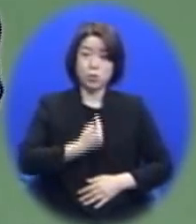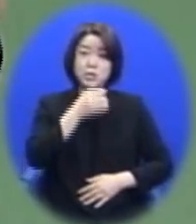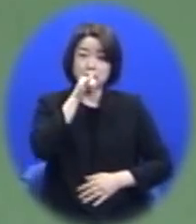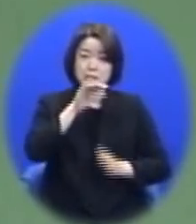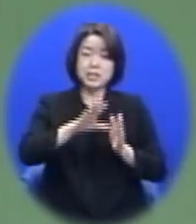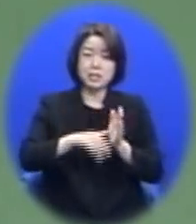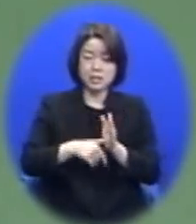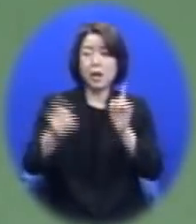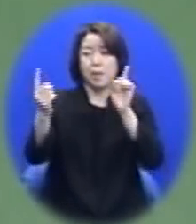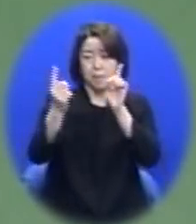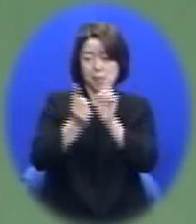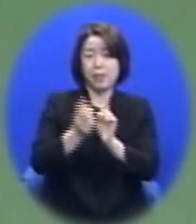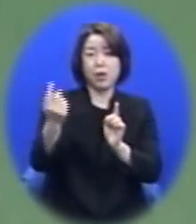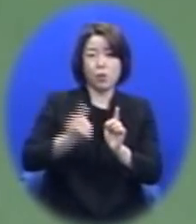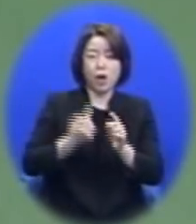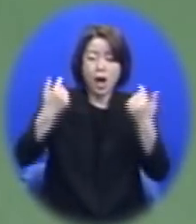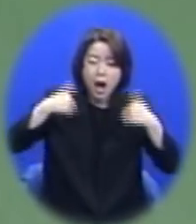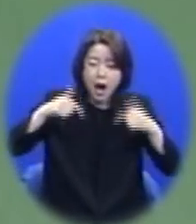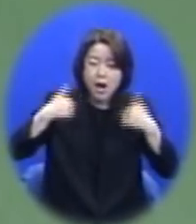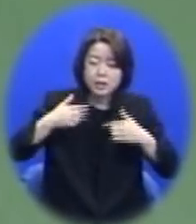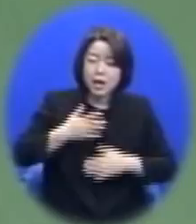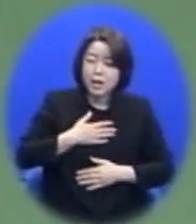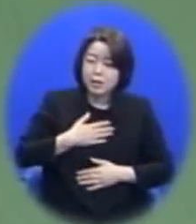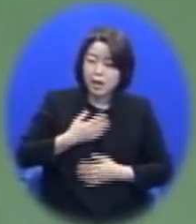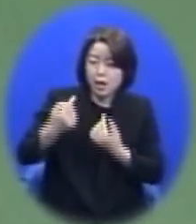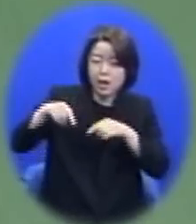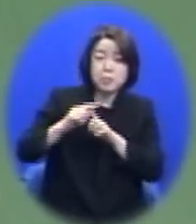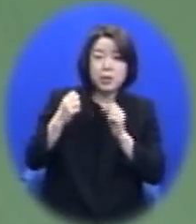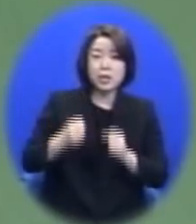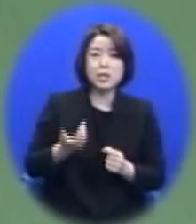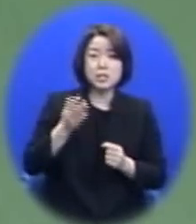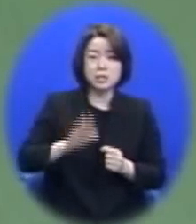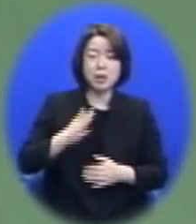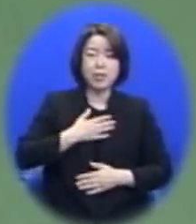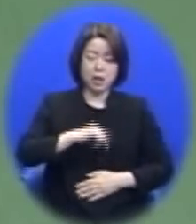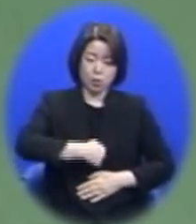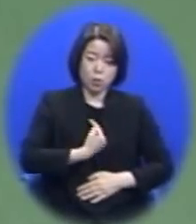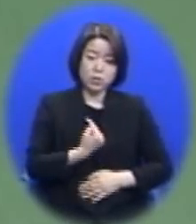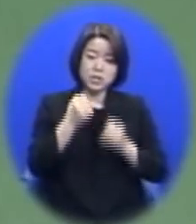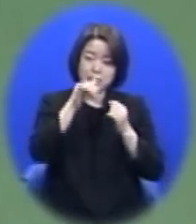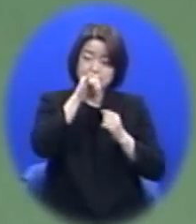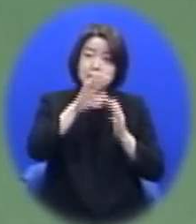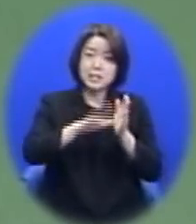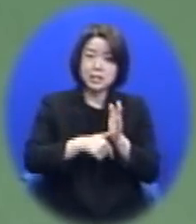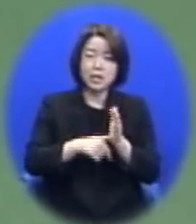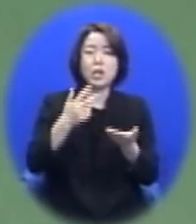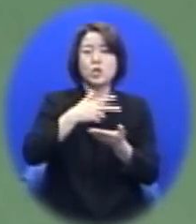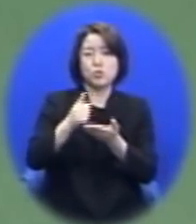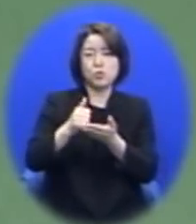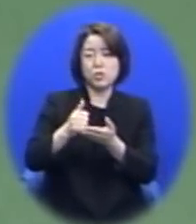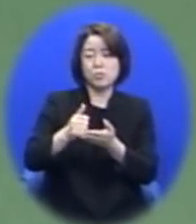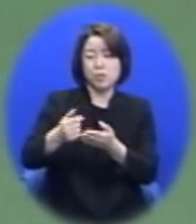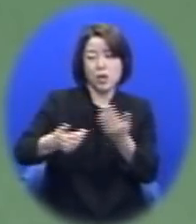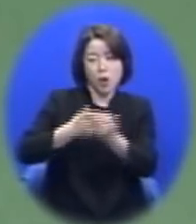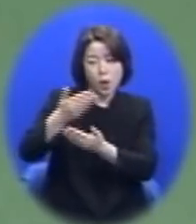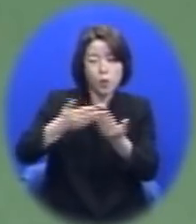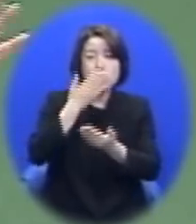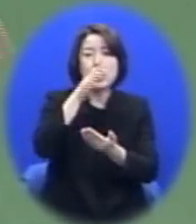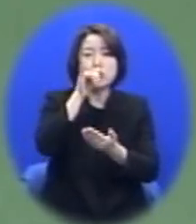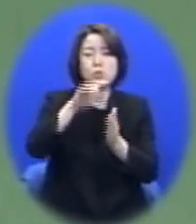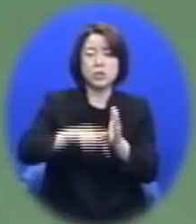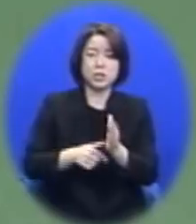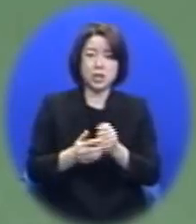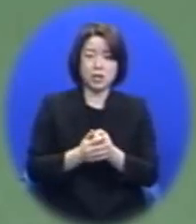늘 같이 계시지만 내가 혼자 있을 때 그때는 주님과의 시간이기를 원하세요. 그런데 우리는 좀처럼